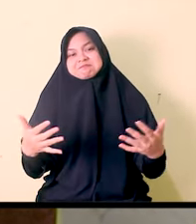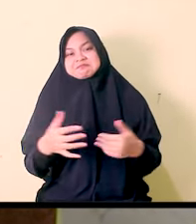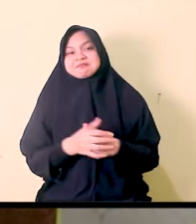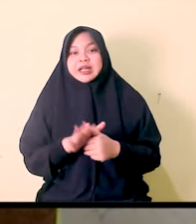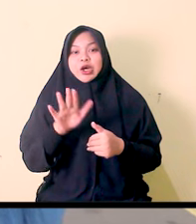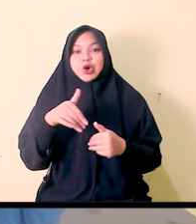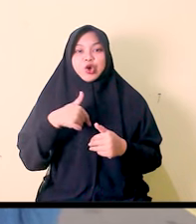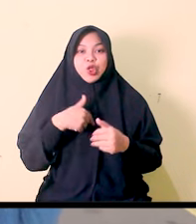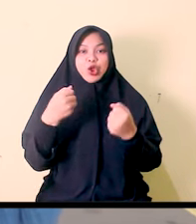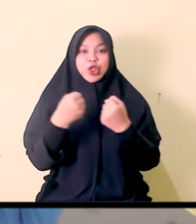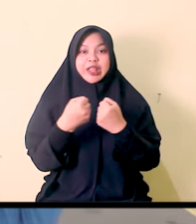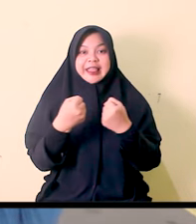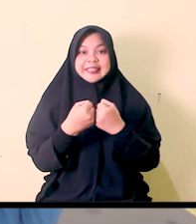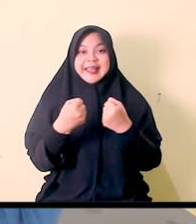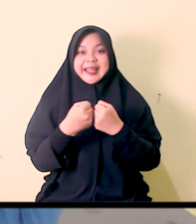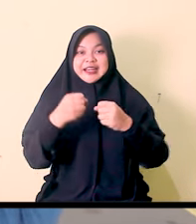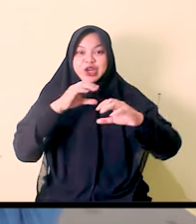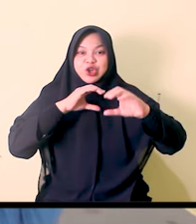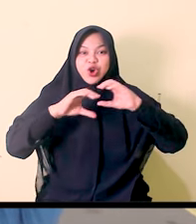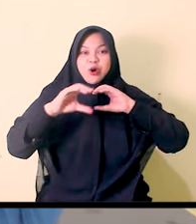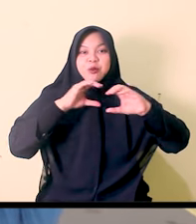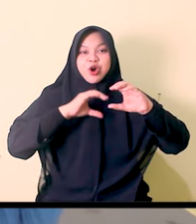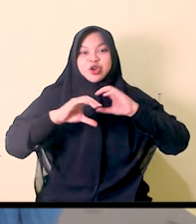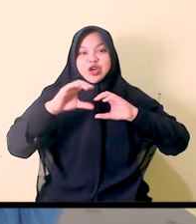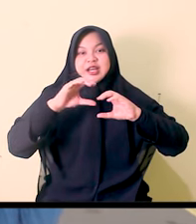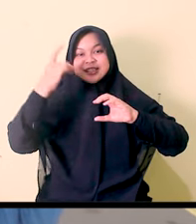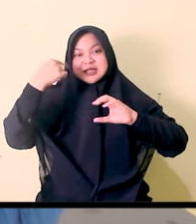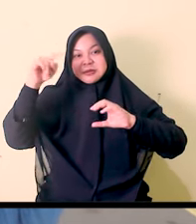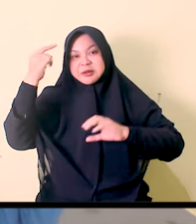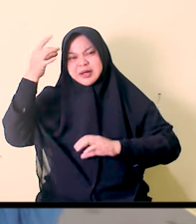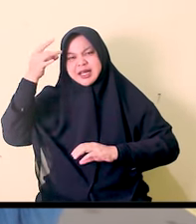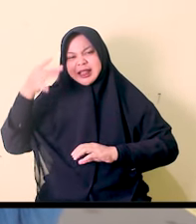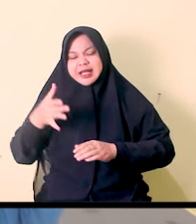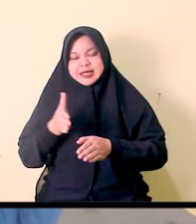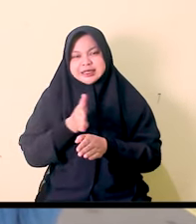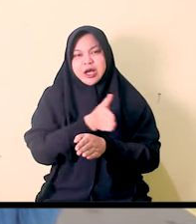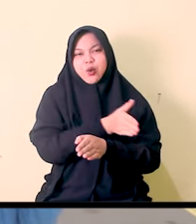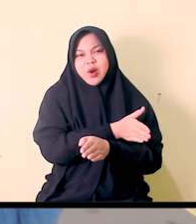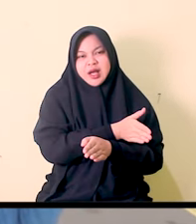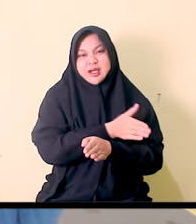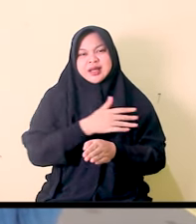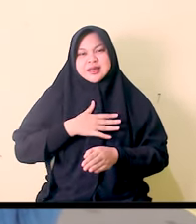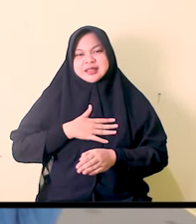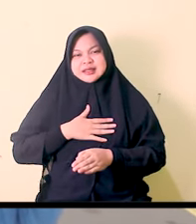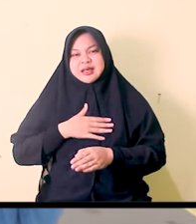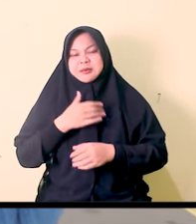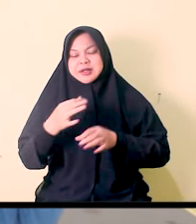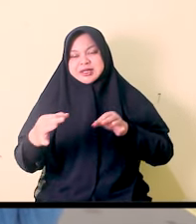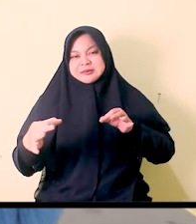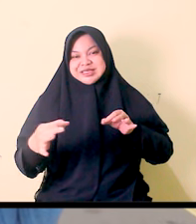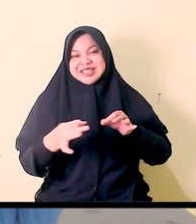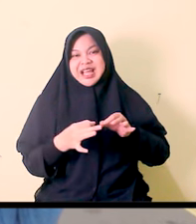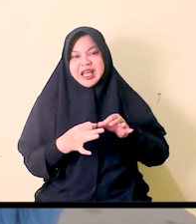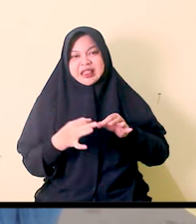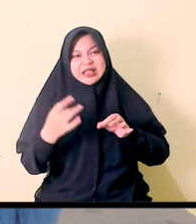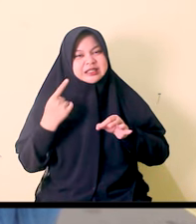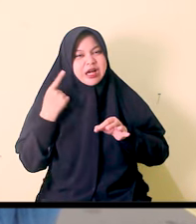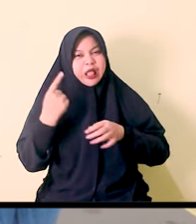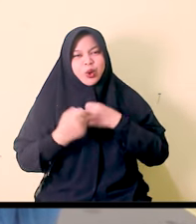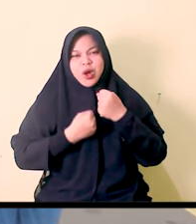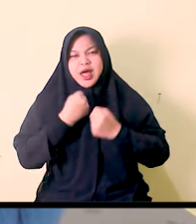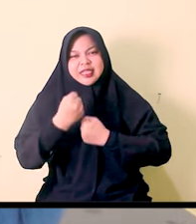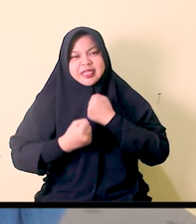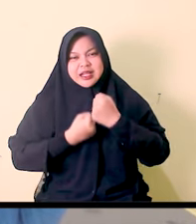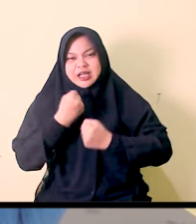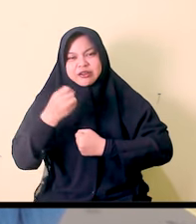Hasan jadi untuk tantangan saya untuk komunikasi ke pihak Pemdes ya awalnya saya melakukan pendekatan